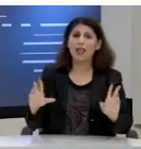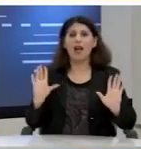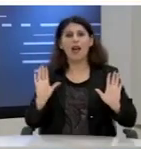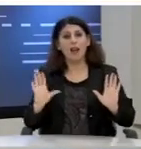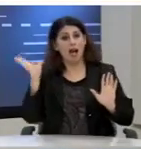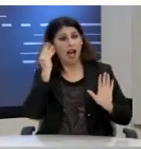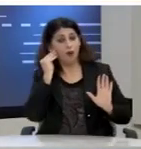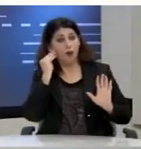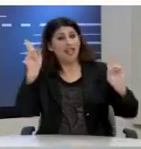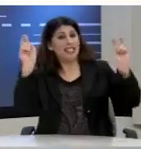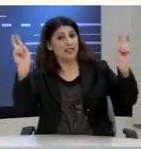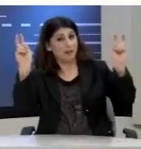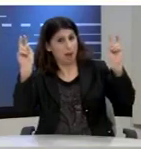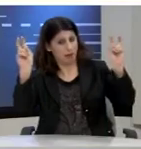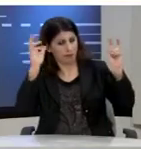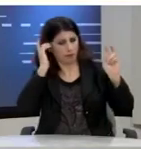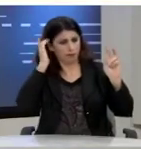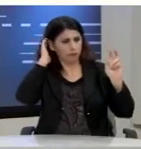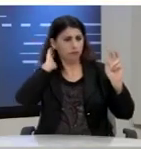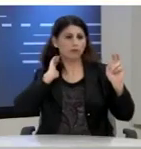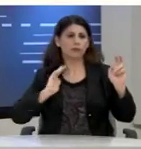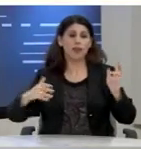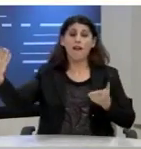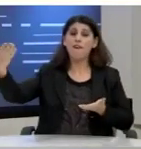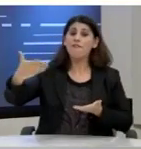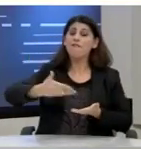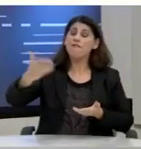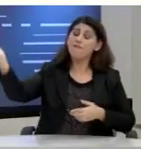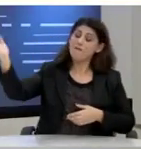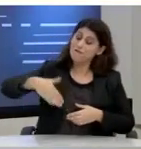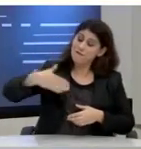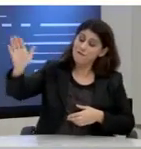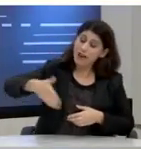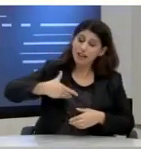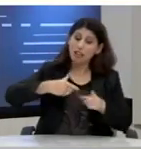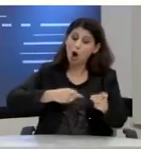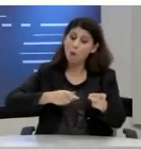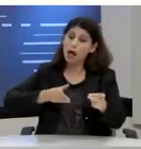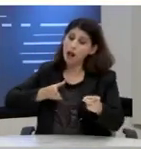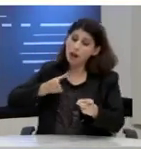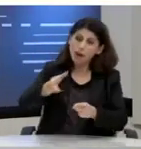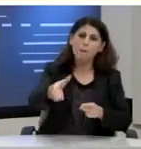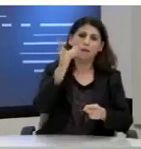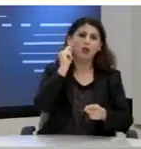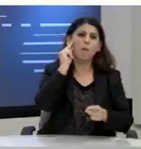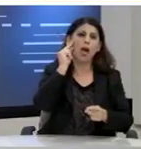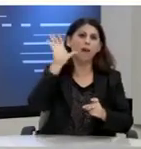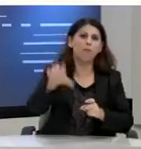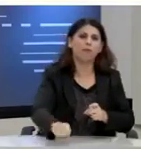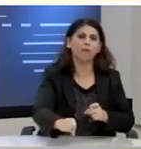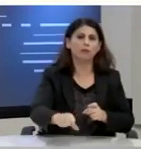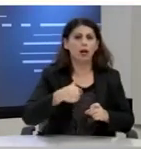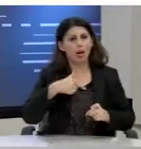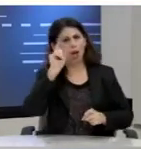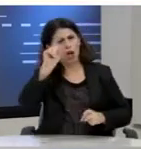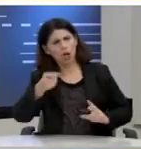αλλά άκουγα και το σύνθημα «Φέρτε τα όπλα να μπούμε στα Σκόπια». Και ρωτάω, αυτό είναι